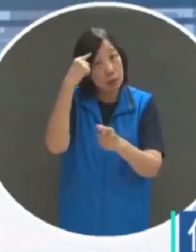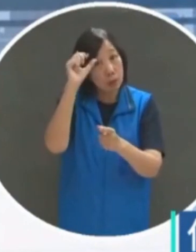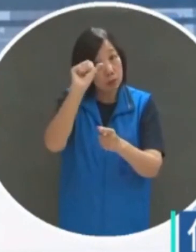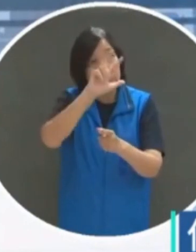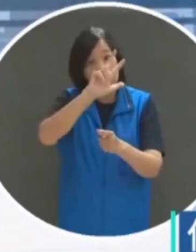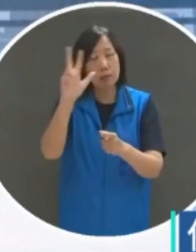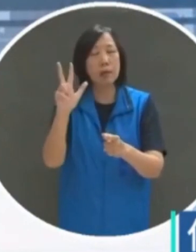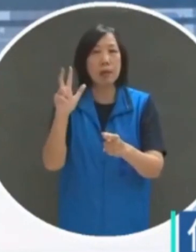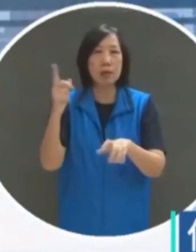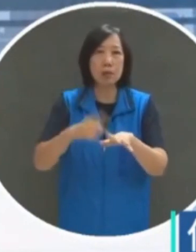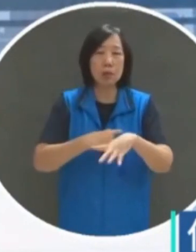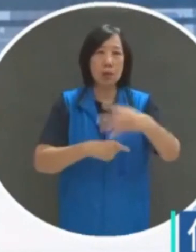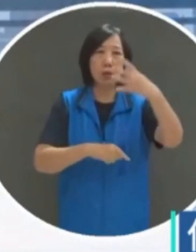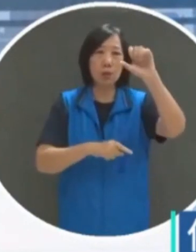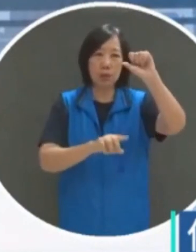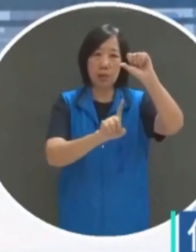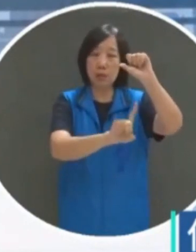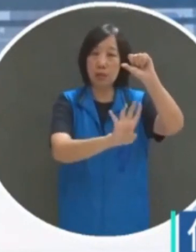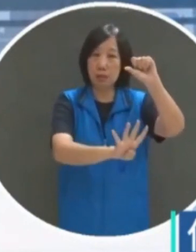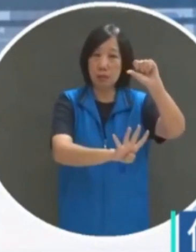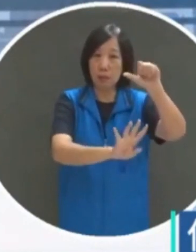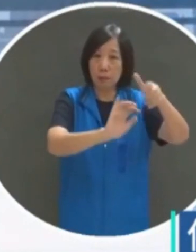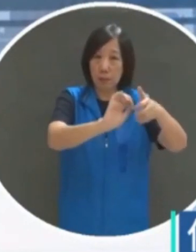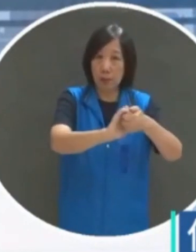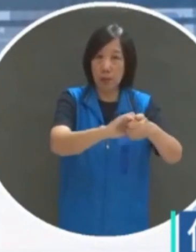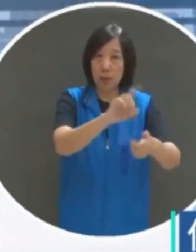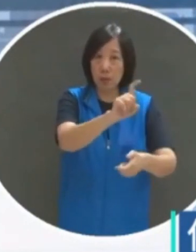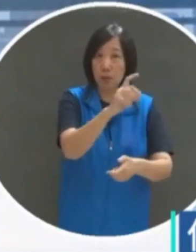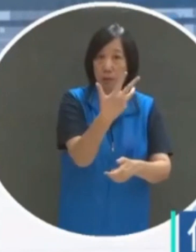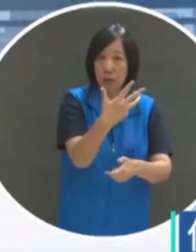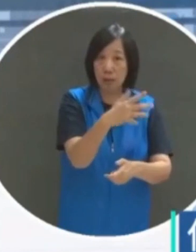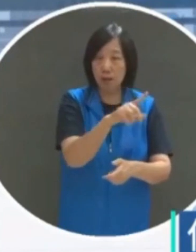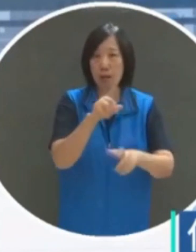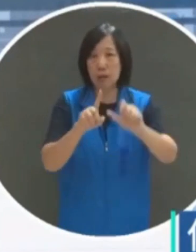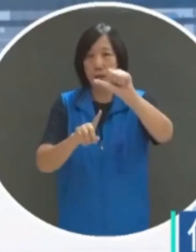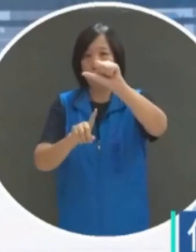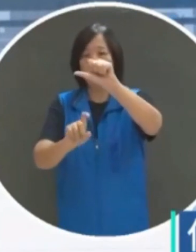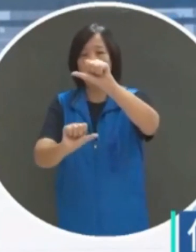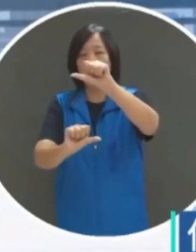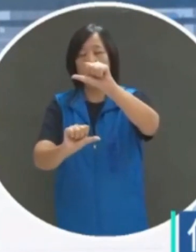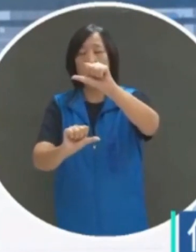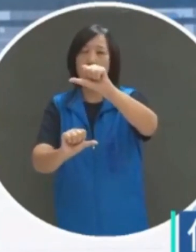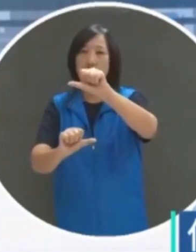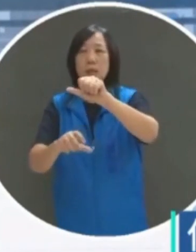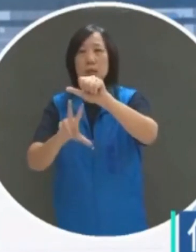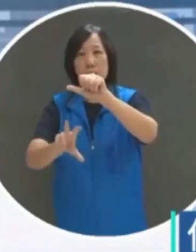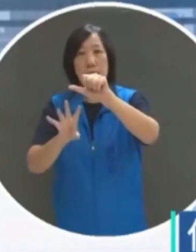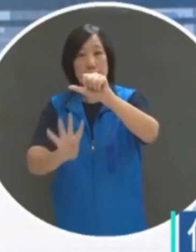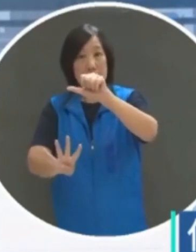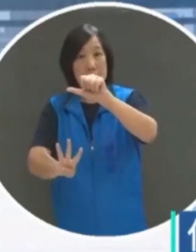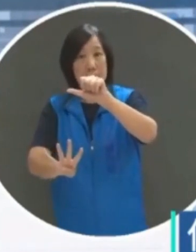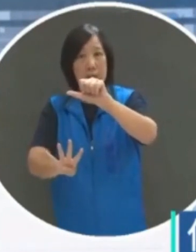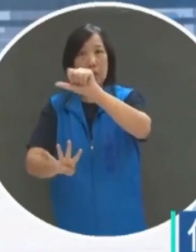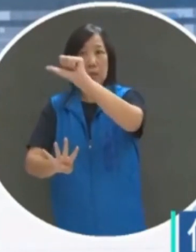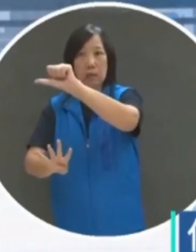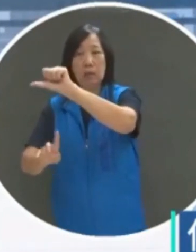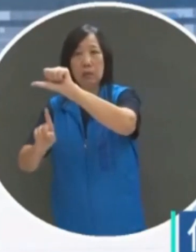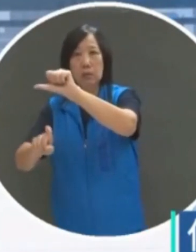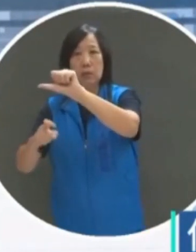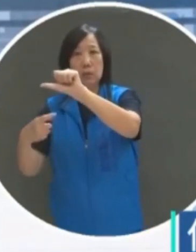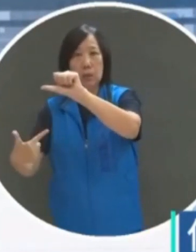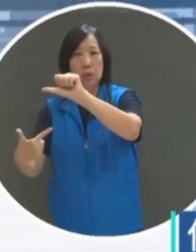是有下降的趋势，所以累计虽然是已经达到465人，我特别